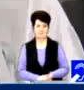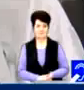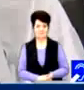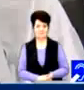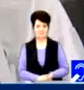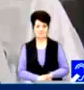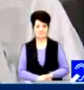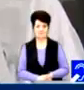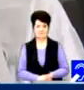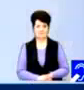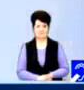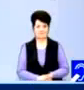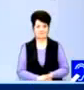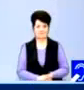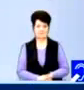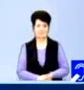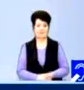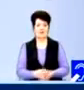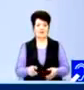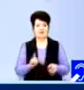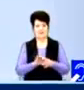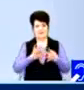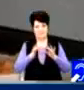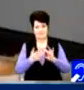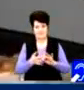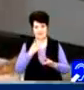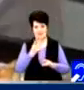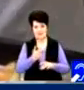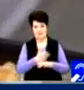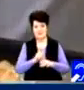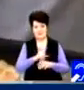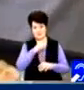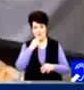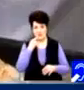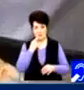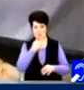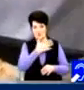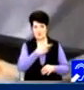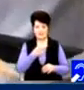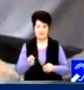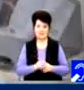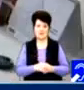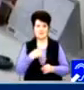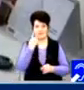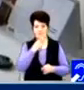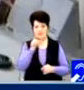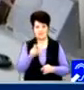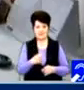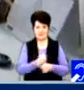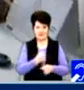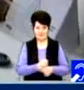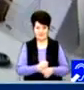preko miliona pregled gtitul online ocup destul de mult timp p că uneori trebu să repete în faa camerei ce va